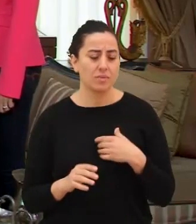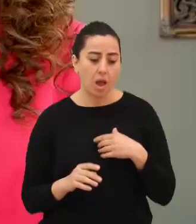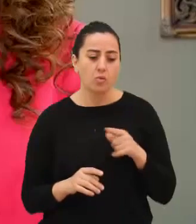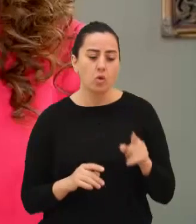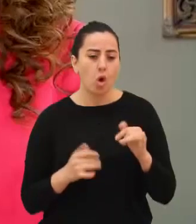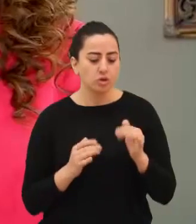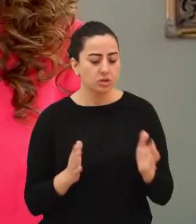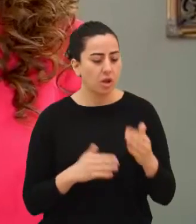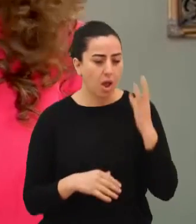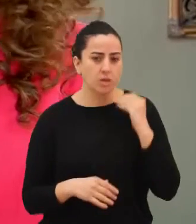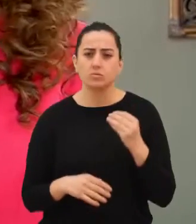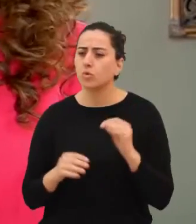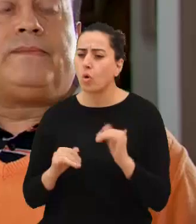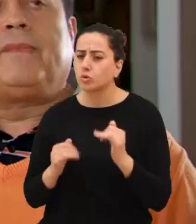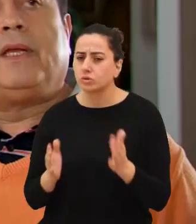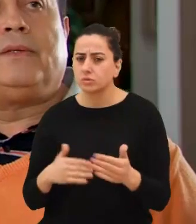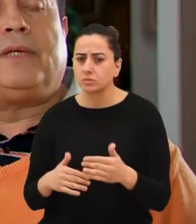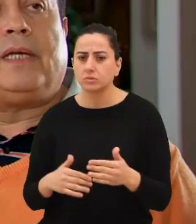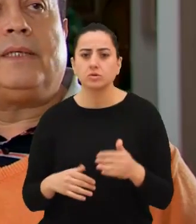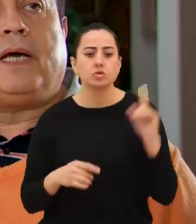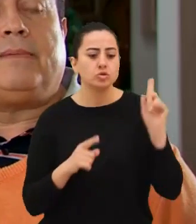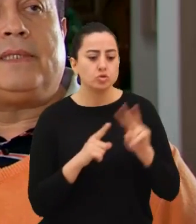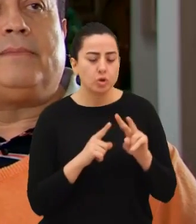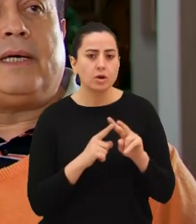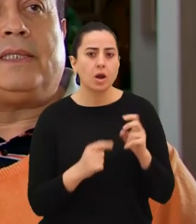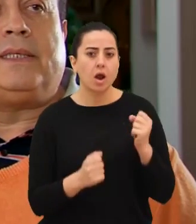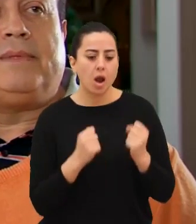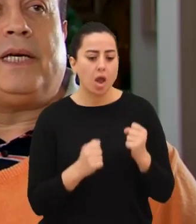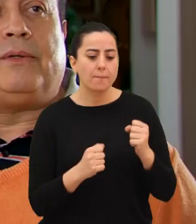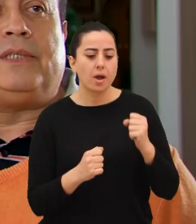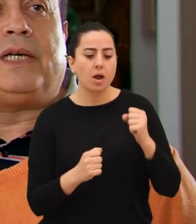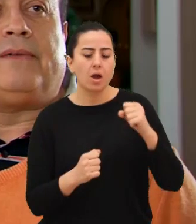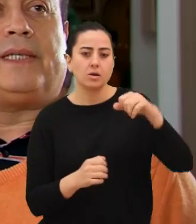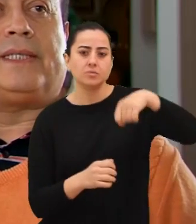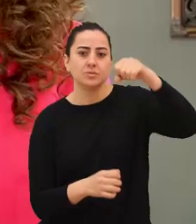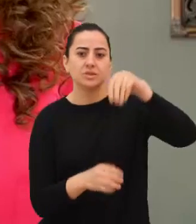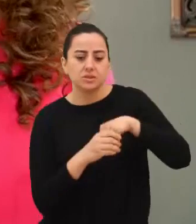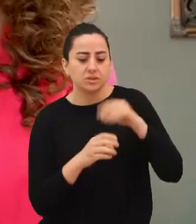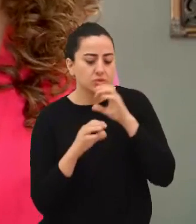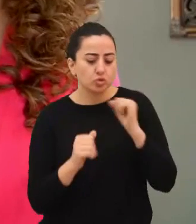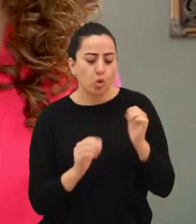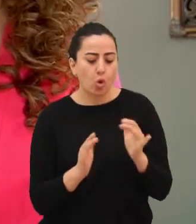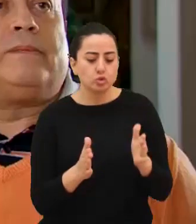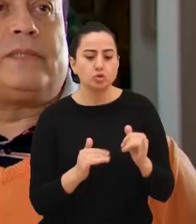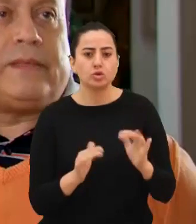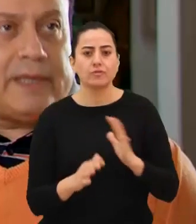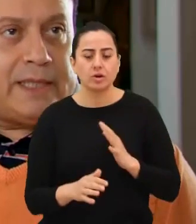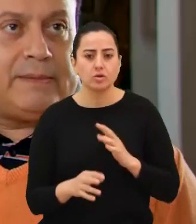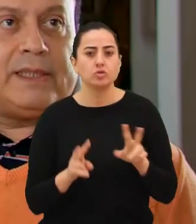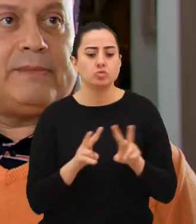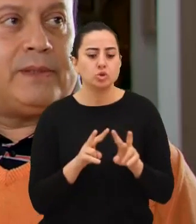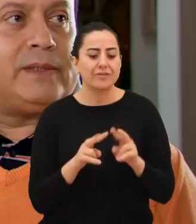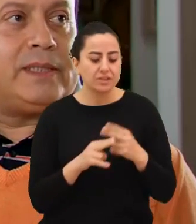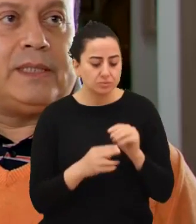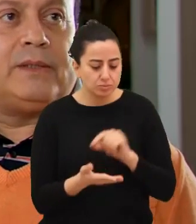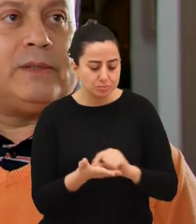ha. Oyuncak mı? Ne oyuncağı? Nurhan'ın arabasının bagajında bir tane oyuncak vardı. Aa, nasıl yani? Mustafa isminde